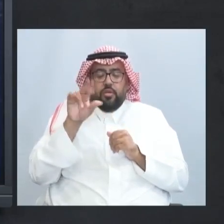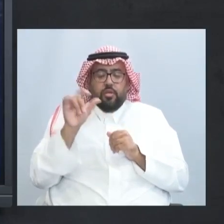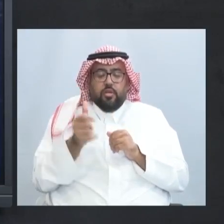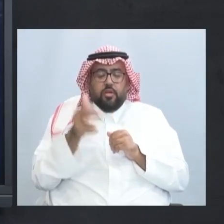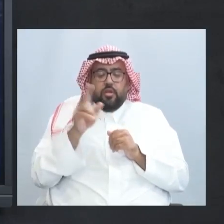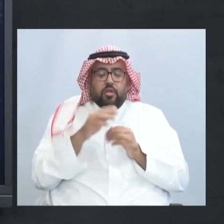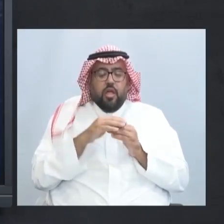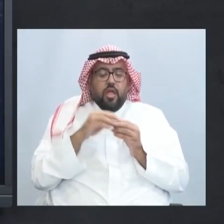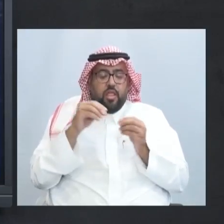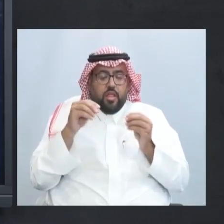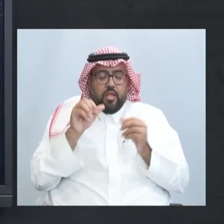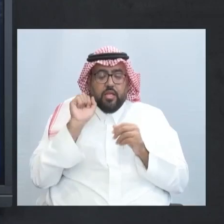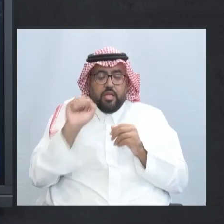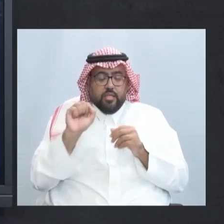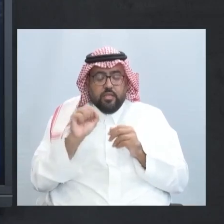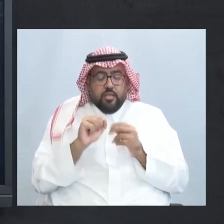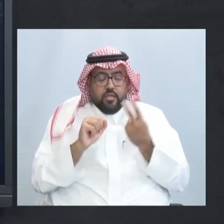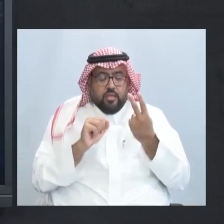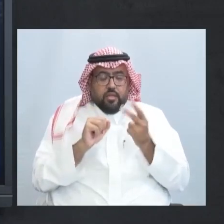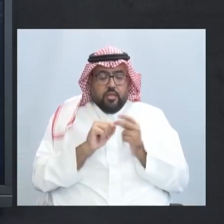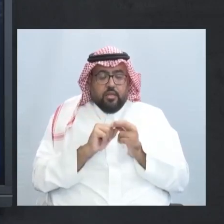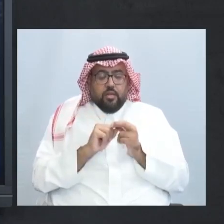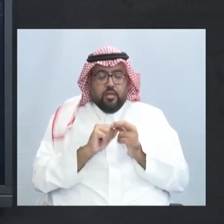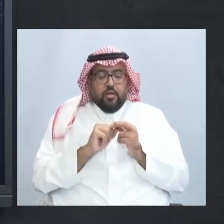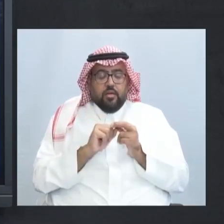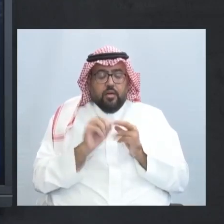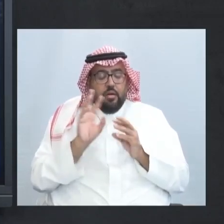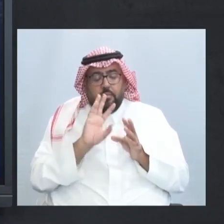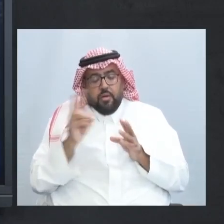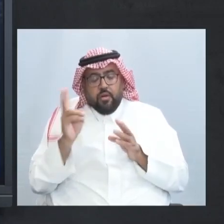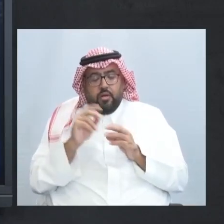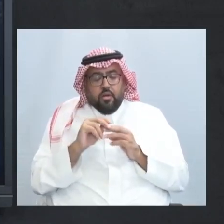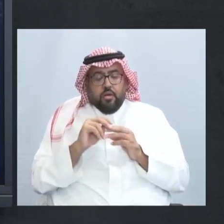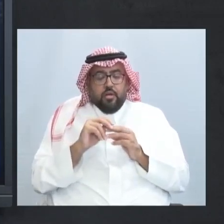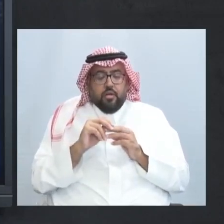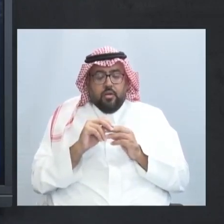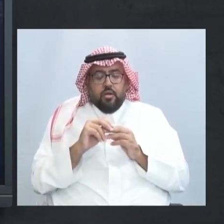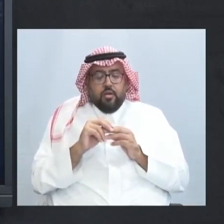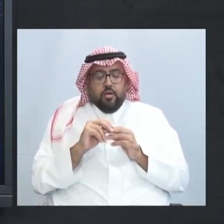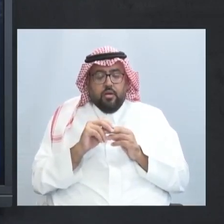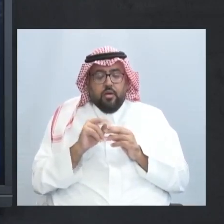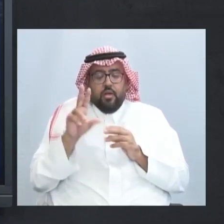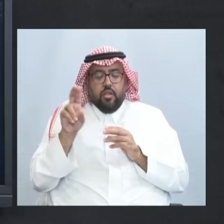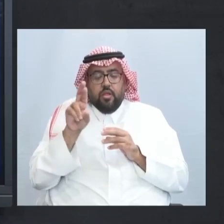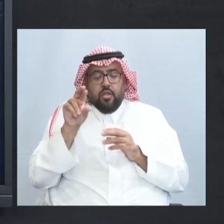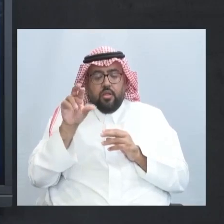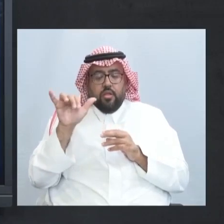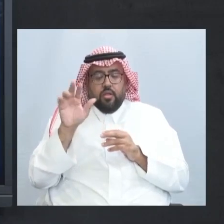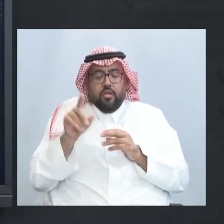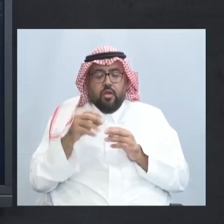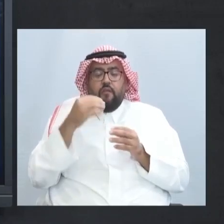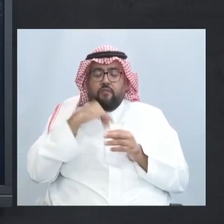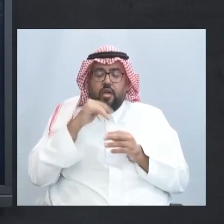والدهون صفتين اساسيتين للثدييات تميزهما عن باقي الفقريات ايضا الثديات تتميز وجود